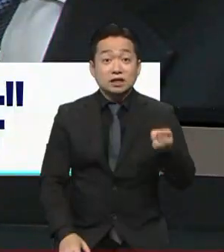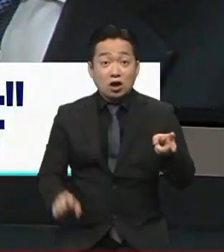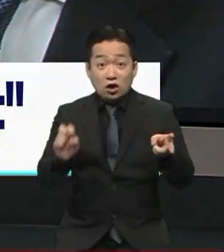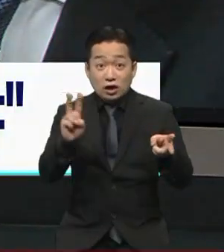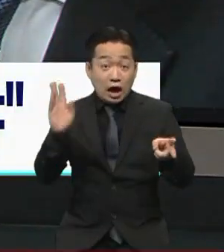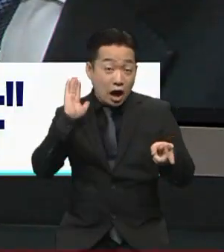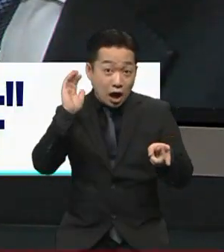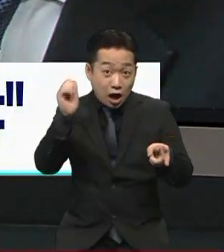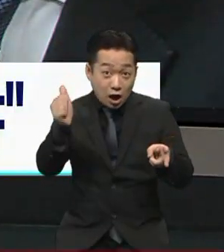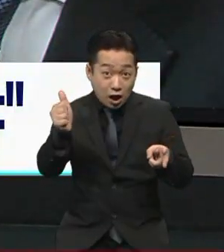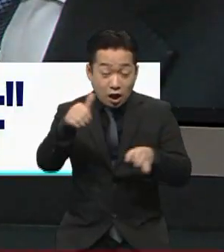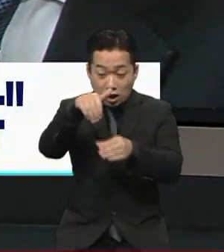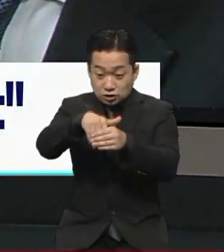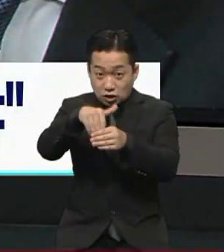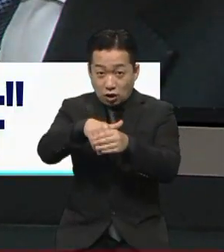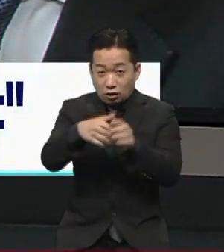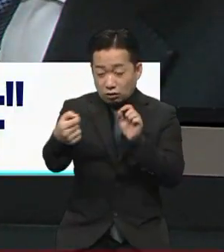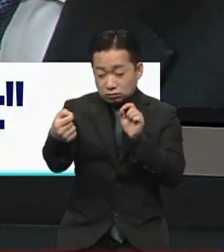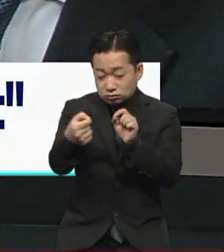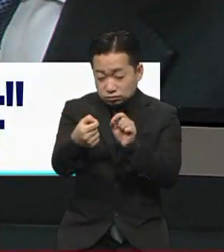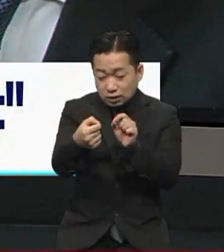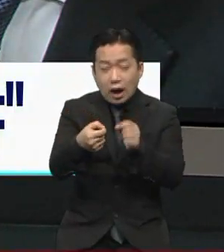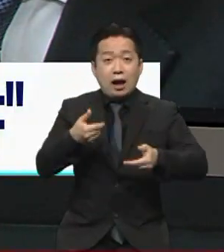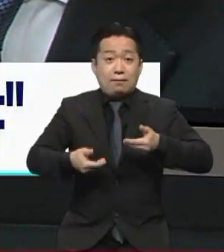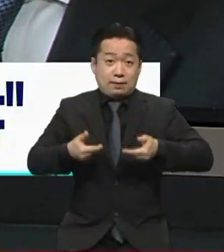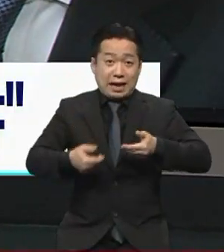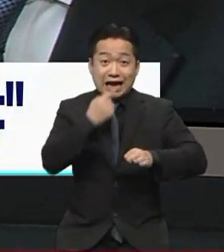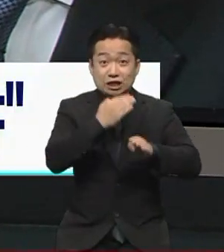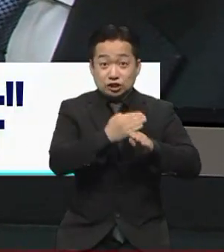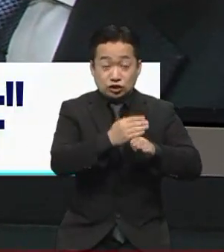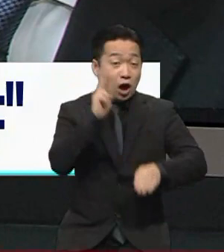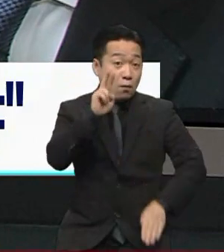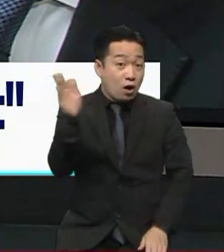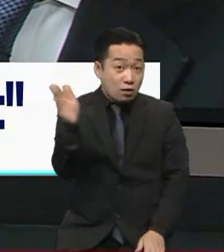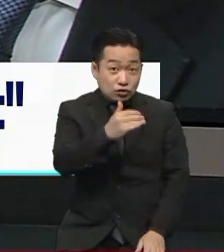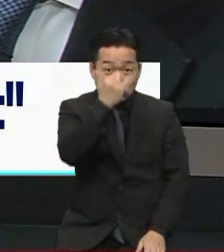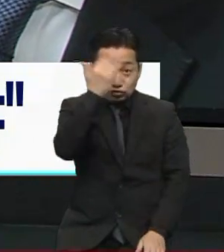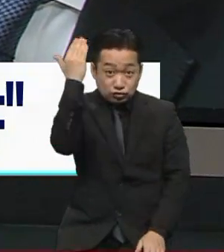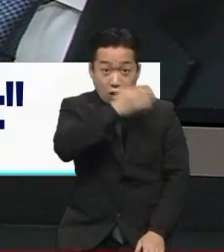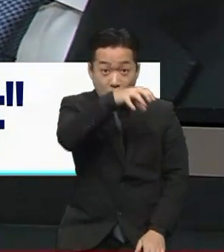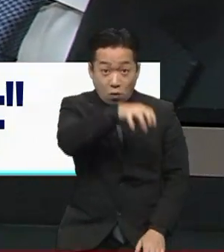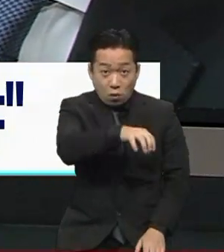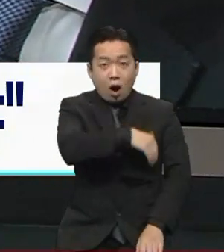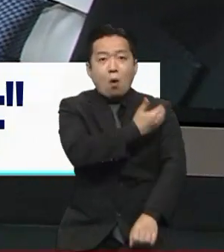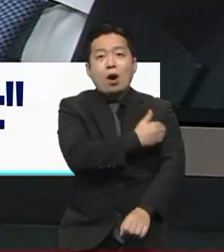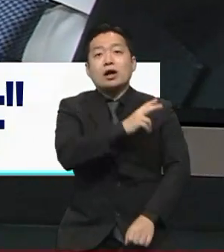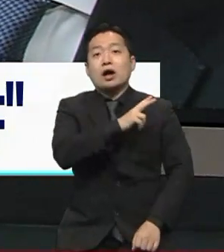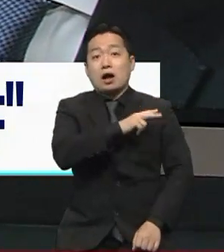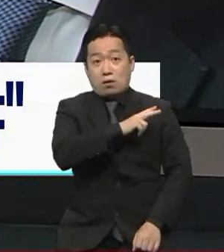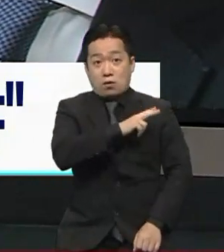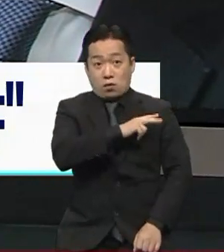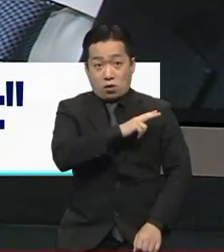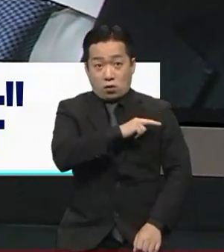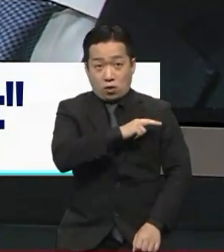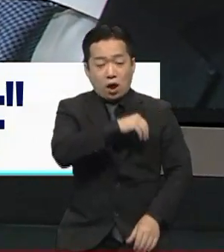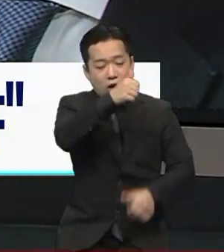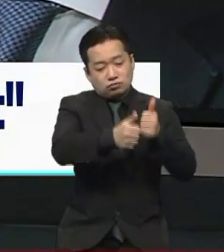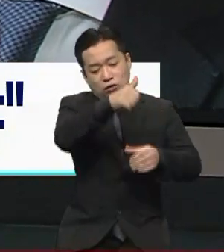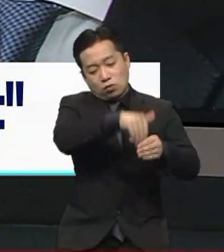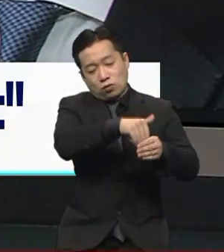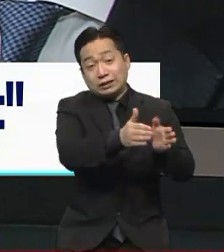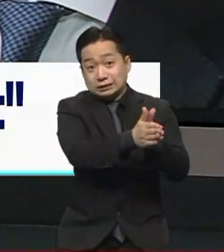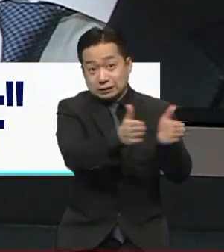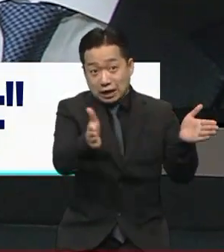여야의 대선 시계가 빠르게 돌아가고 있습니다. 민주당에선 모레부터 충청권 권리당원 등이 본경선 투표에